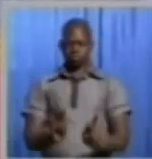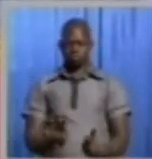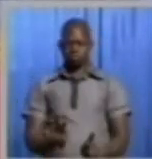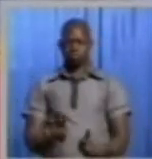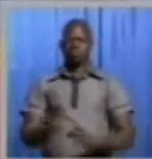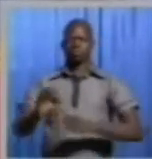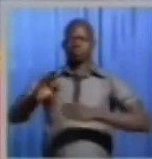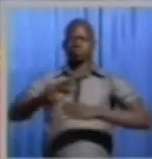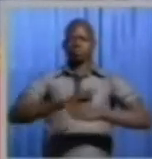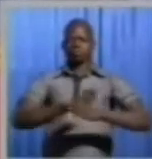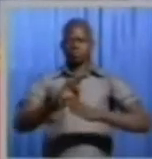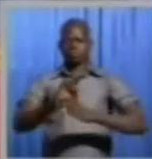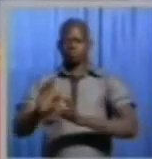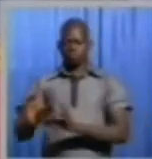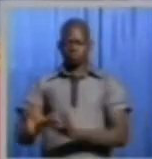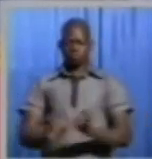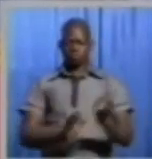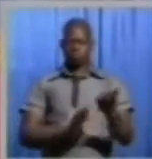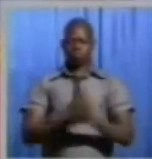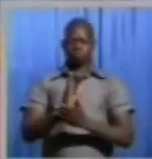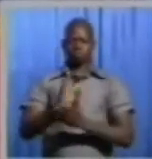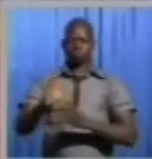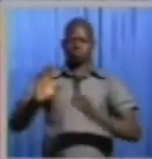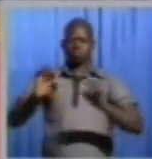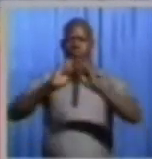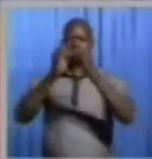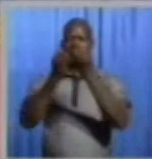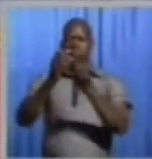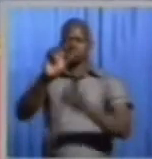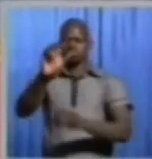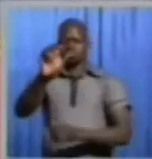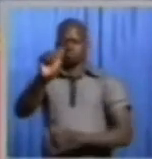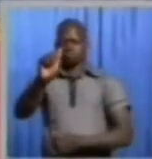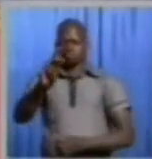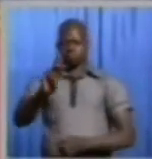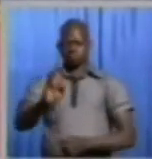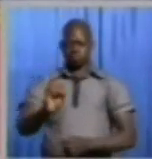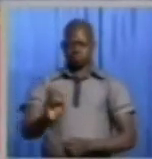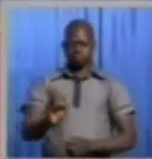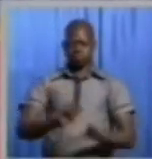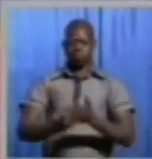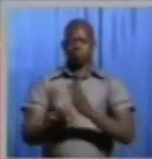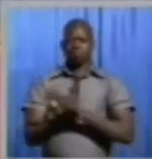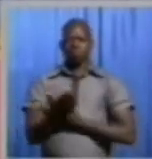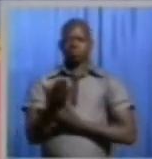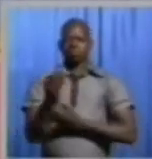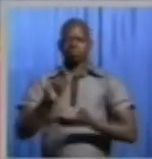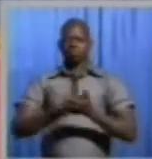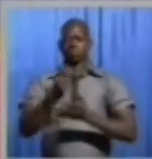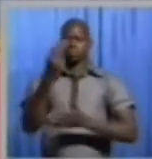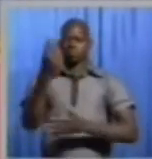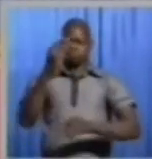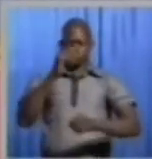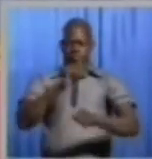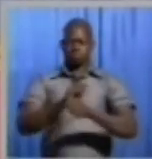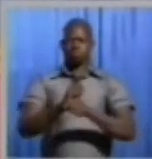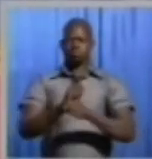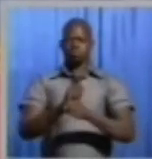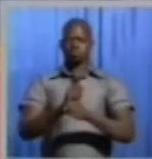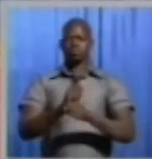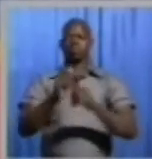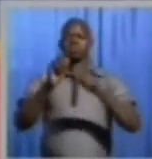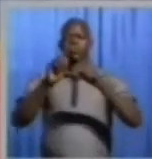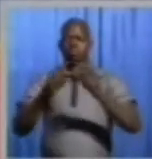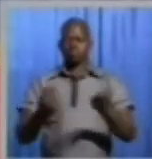formation a été assurée par le cabinet APEC. Ce matin, c'est deux activités qui sont à l'ordre du jour,